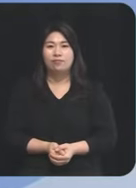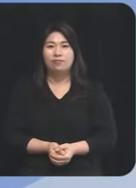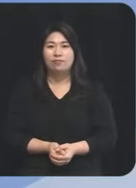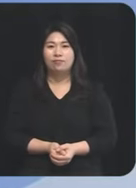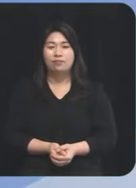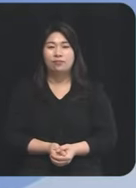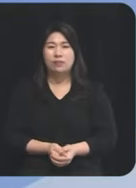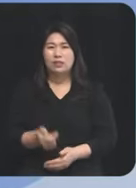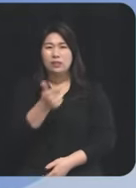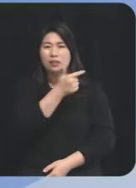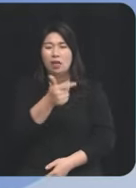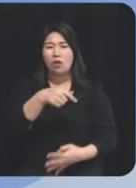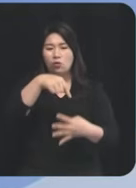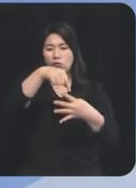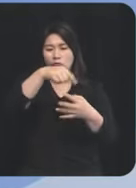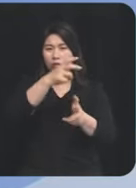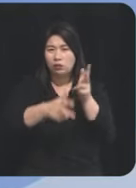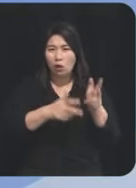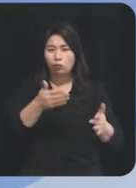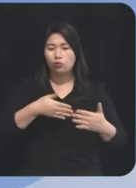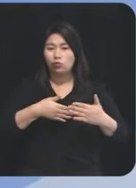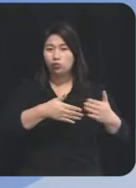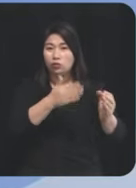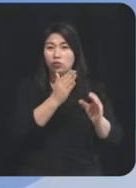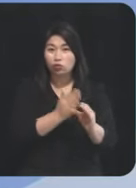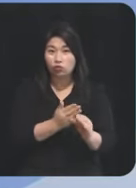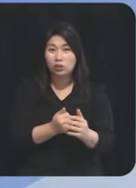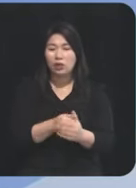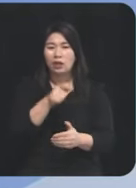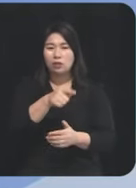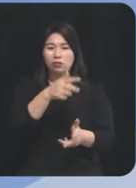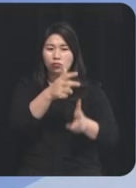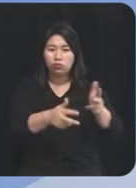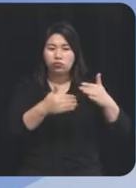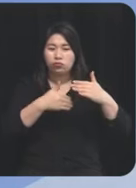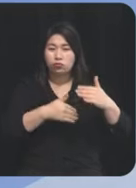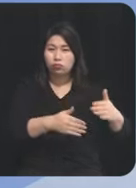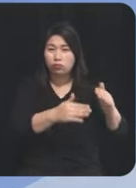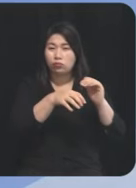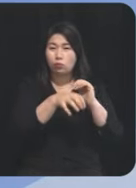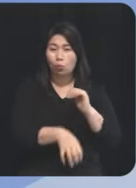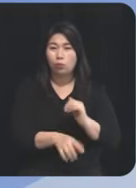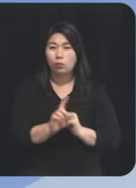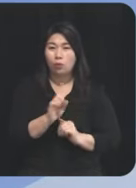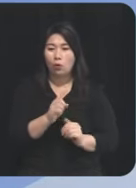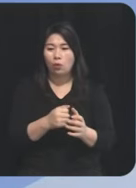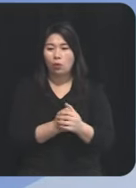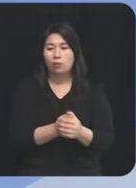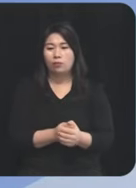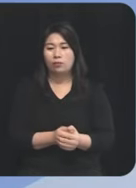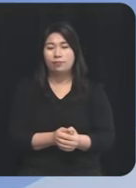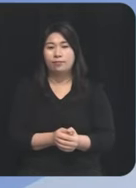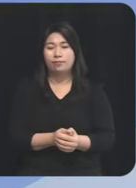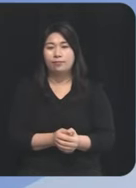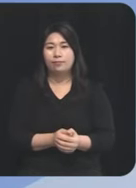대형 프로젝트들을 중심으로 추진하고 있는데 그 프로젝트들이 연착륙이 중요합니다. 진행